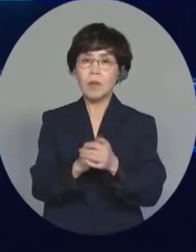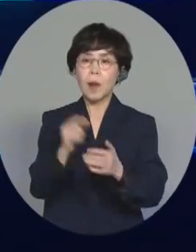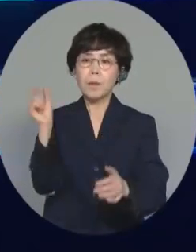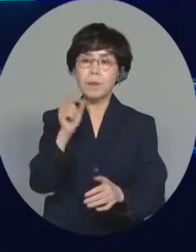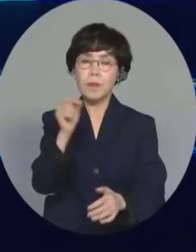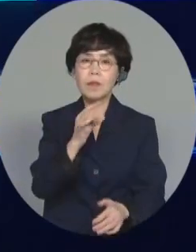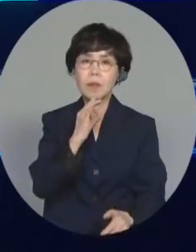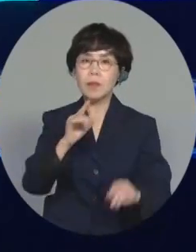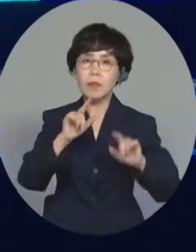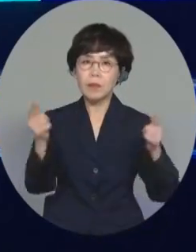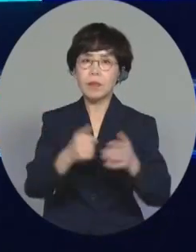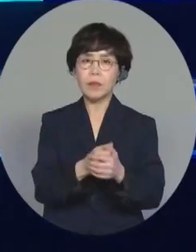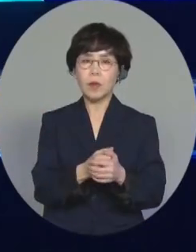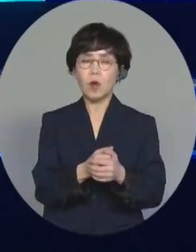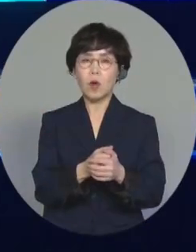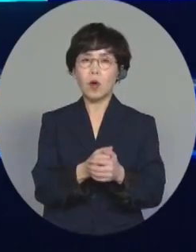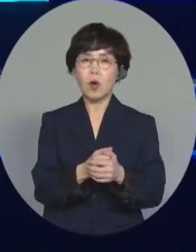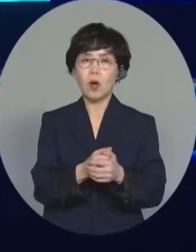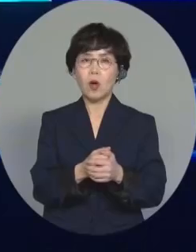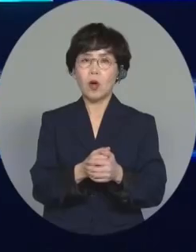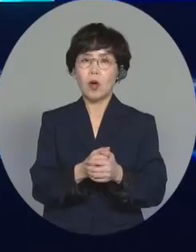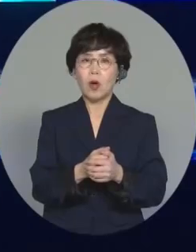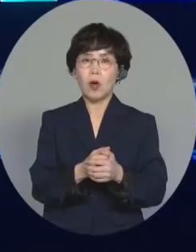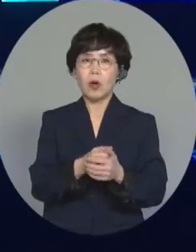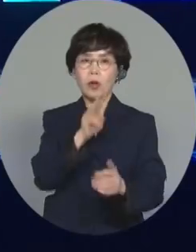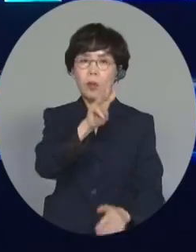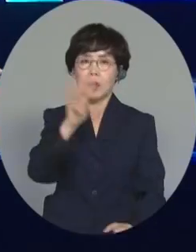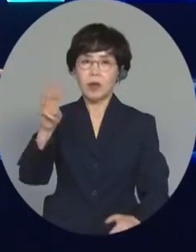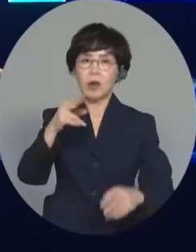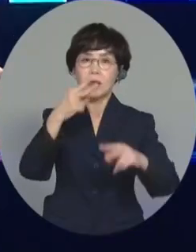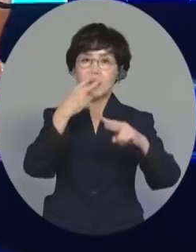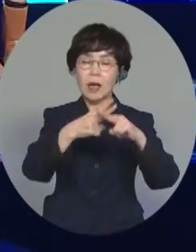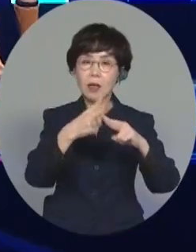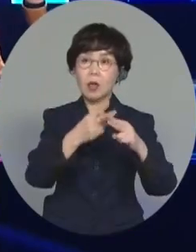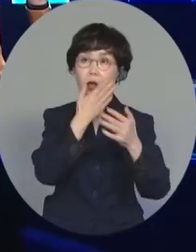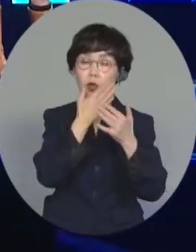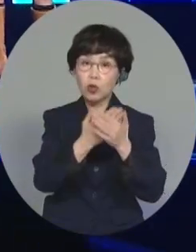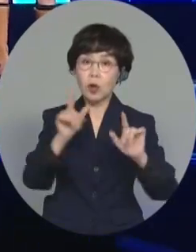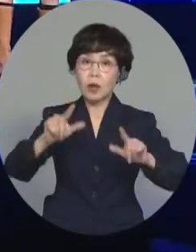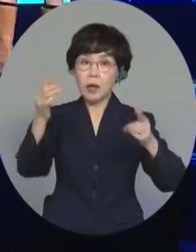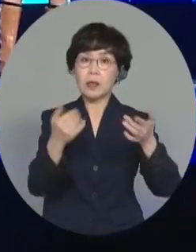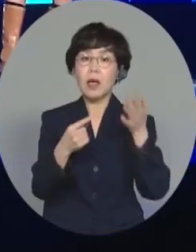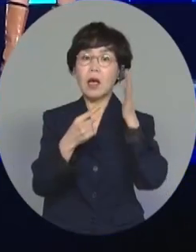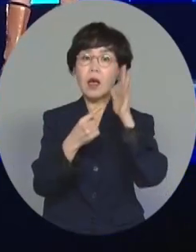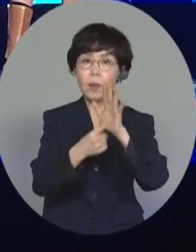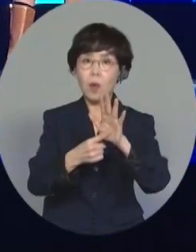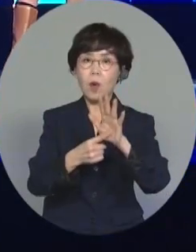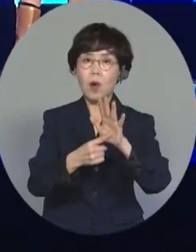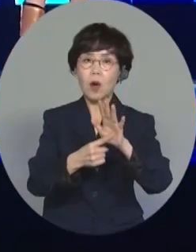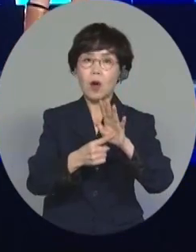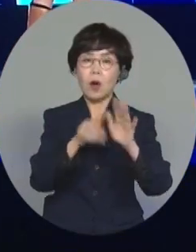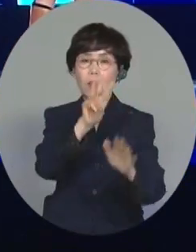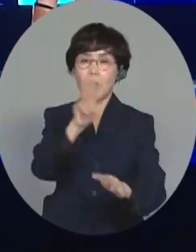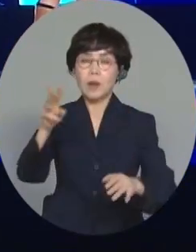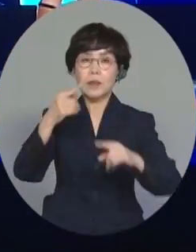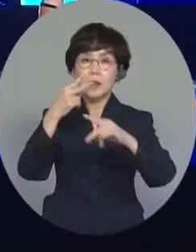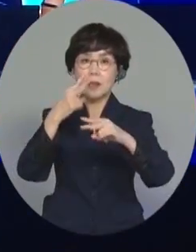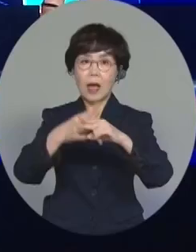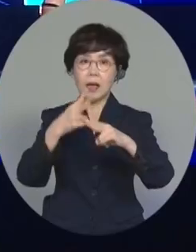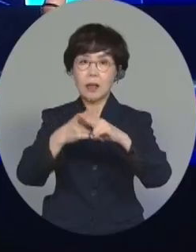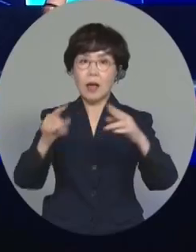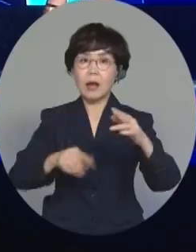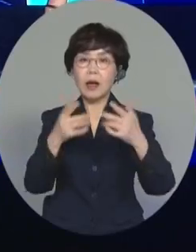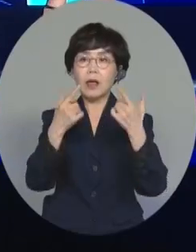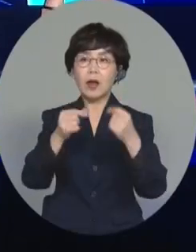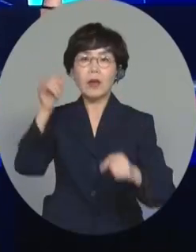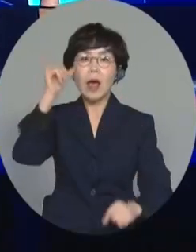빨라진 게 아니라 ECMWM이라고 하는 웹사이트, 주요 그 날씨 예보 웹사이트에 이러한 AI 모델이